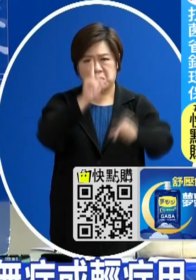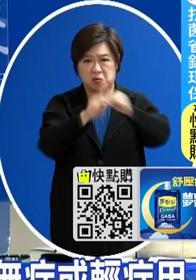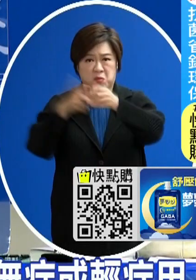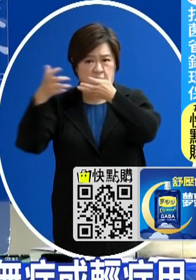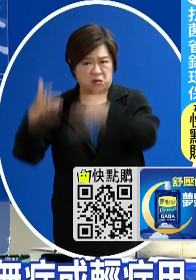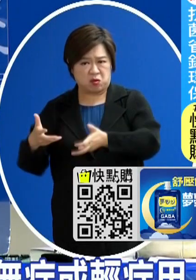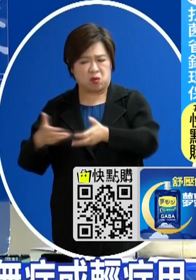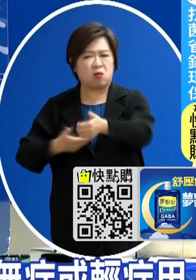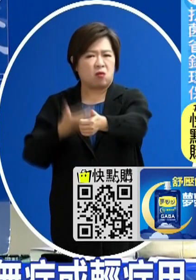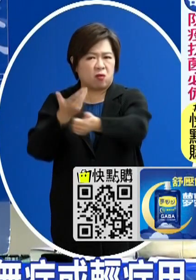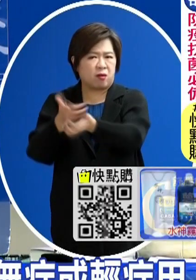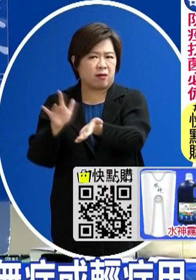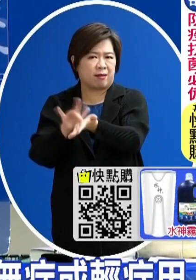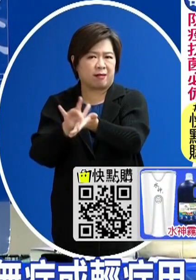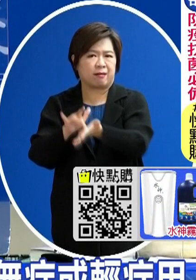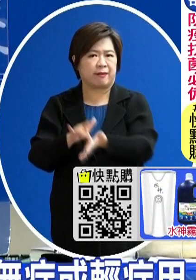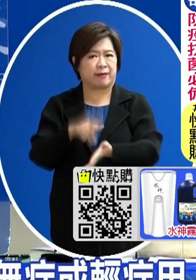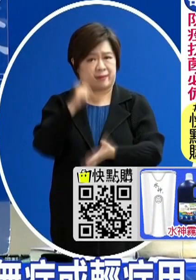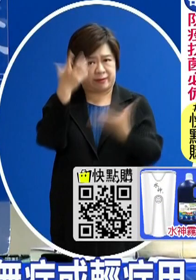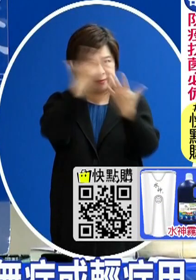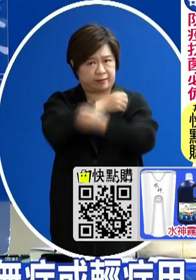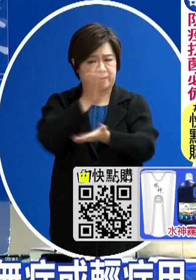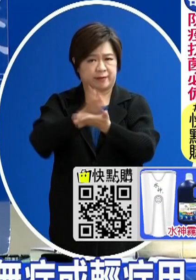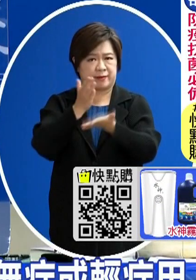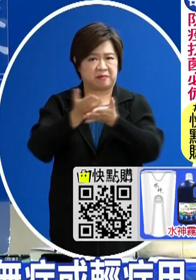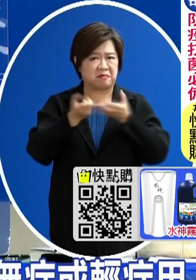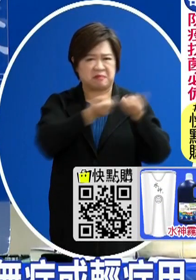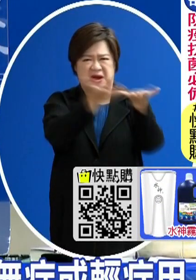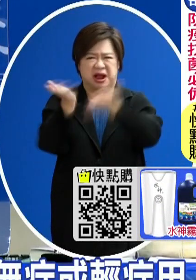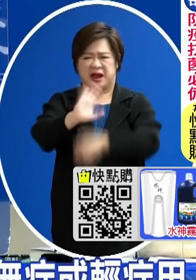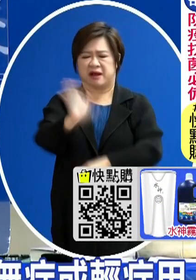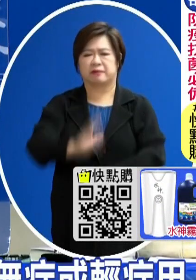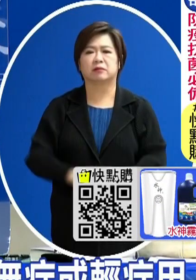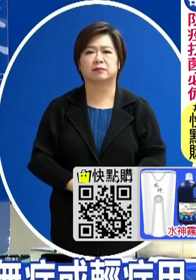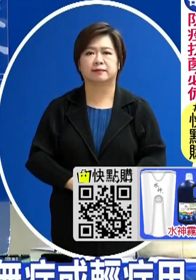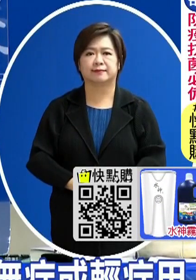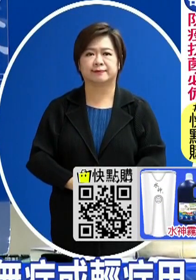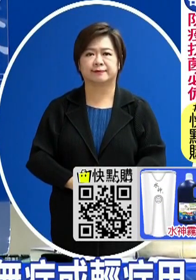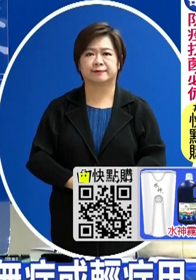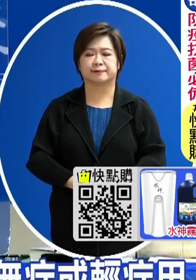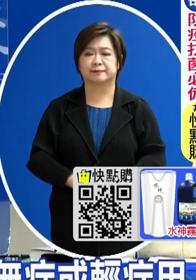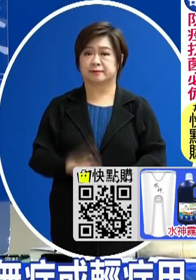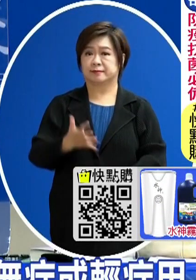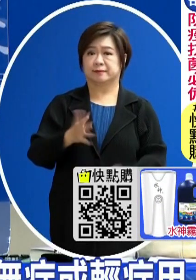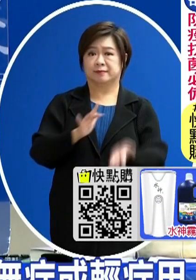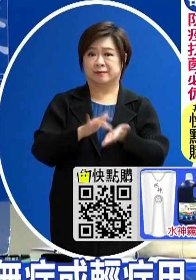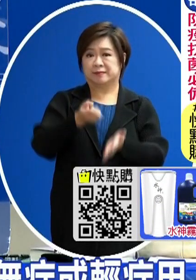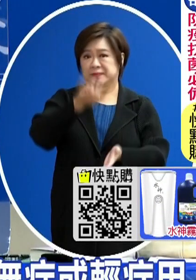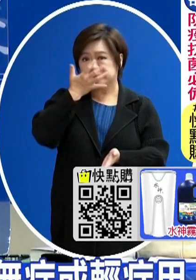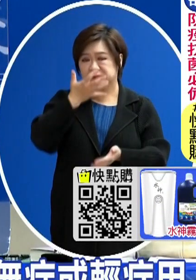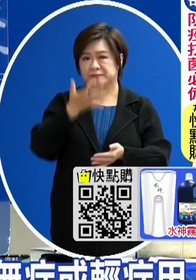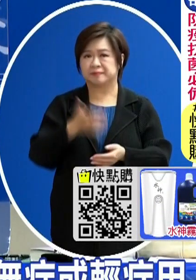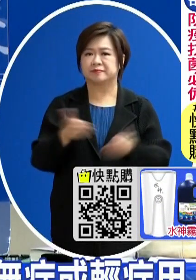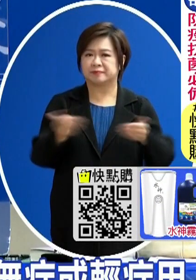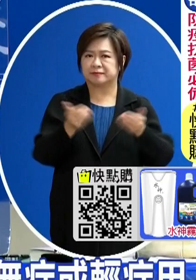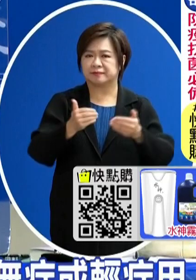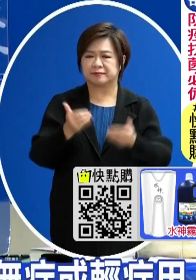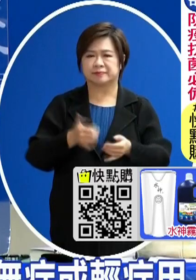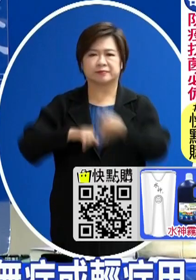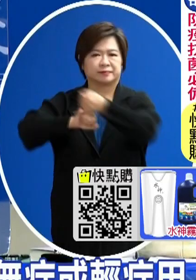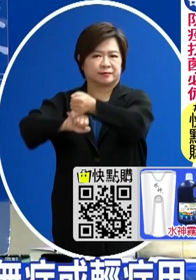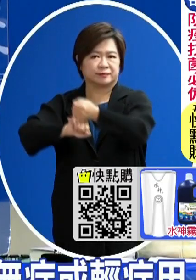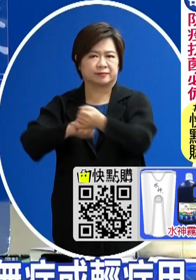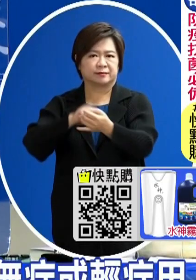案才可以使用，那这个完全是不正确的，所以跟大家做一下澄清。现在这个口服抗病毒药物我们总共采